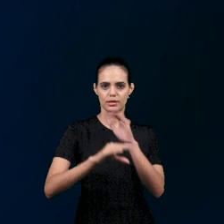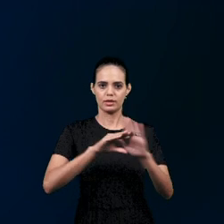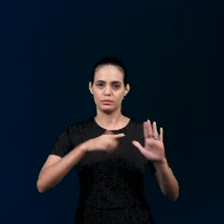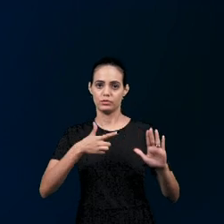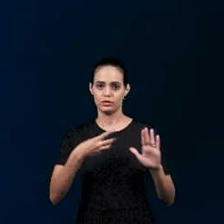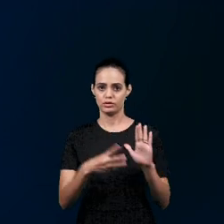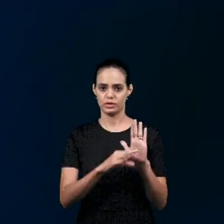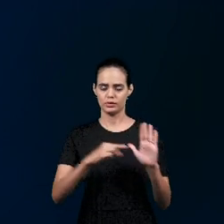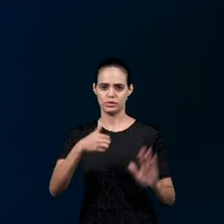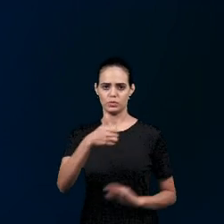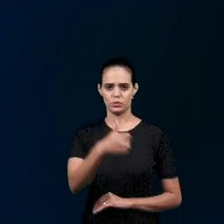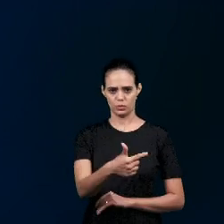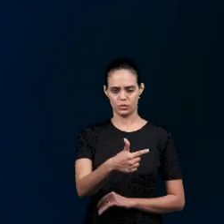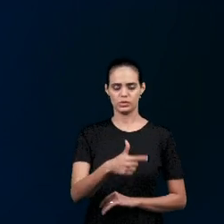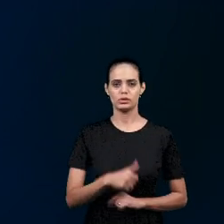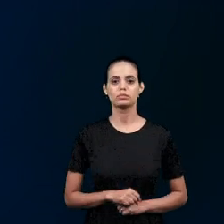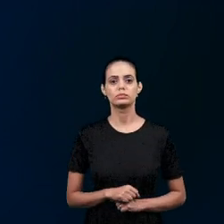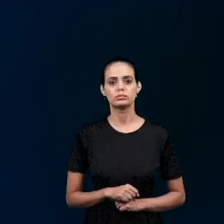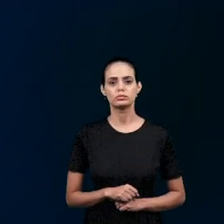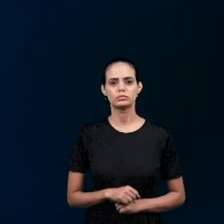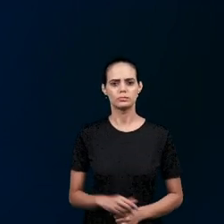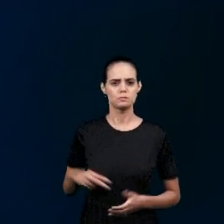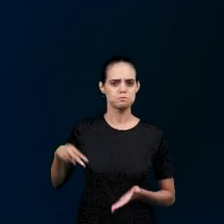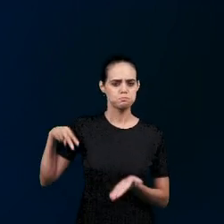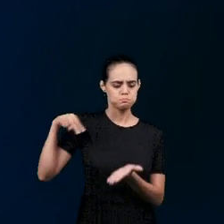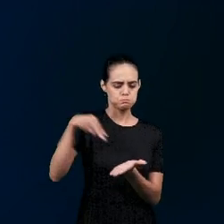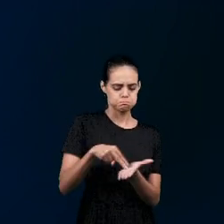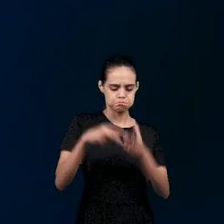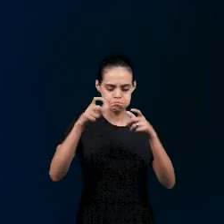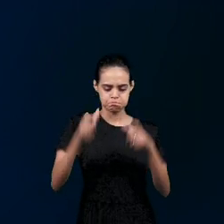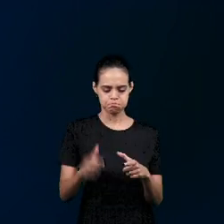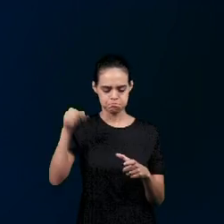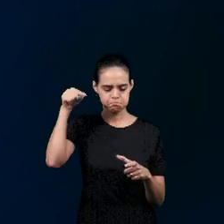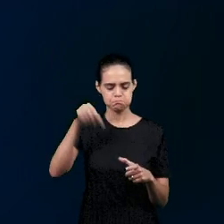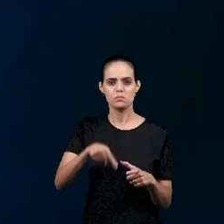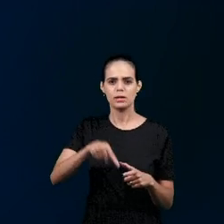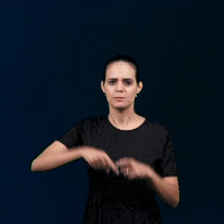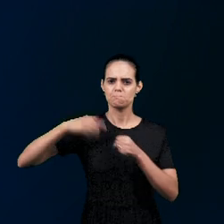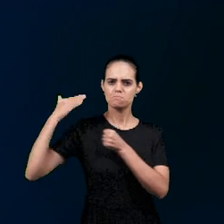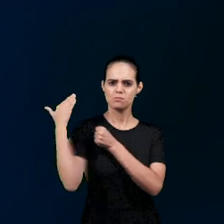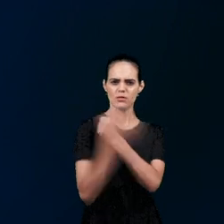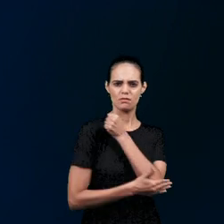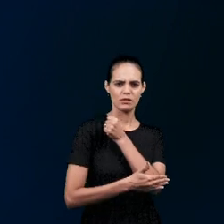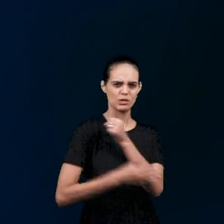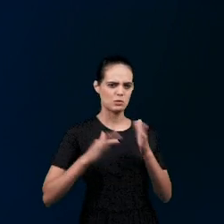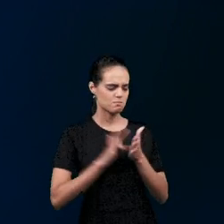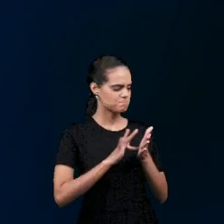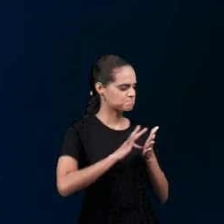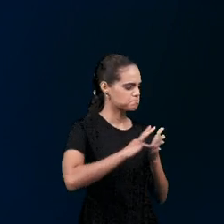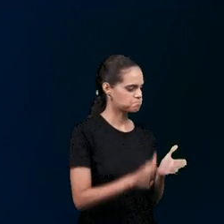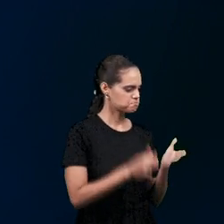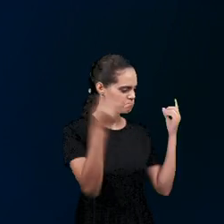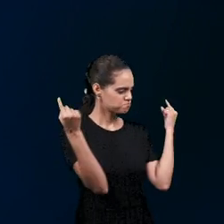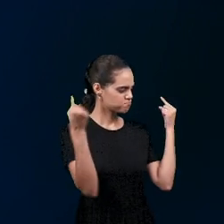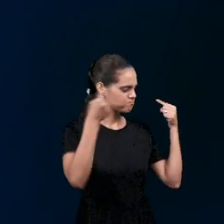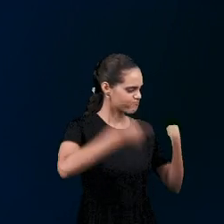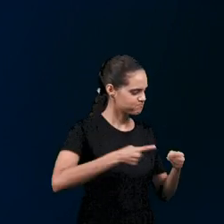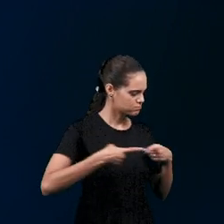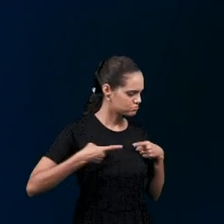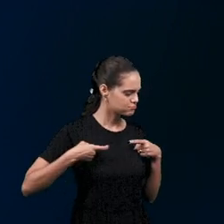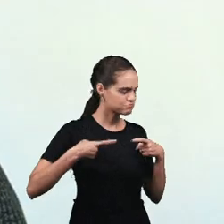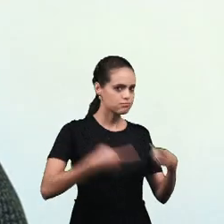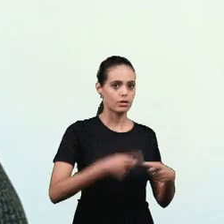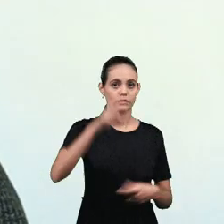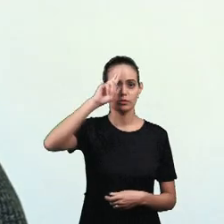Celui-là, il s'est mis au milieu du champ, il a défendu, a blessé les Philistins et le Seigneur a opéré une grande délivrance. Très bien, mes frères et